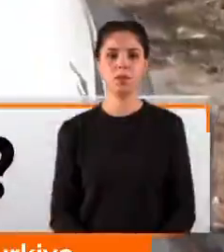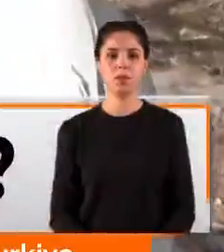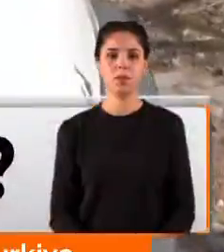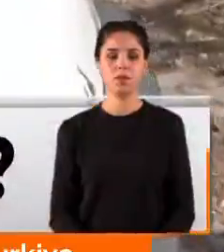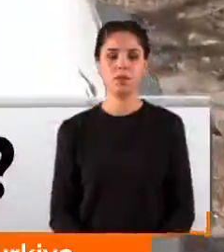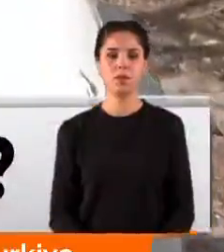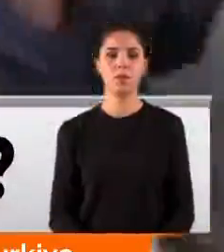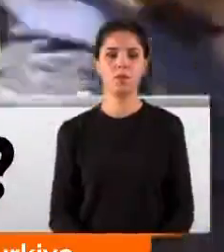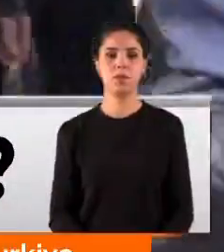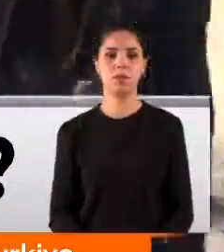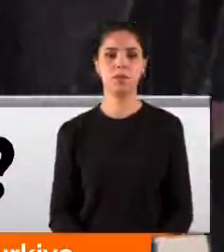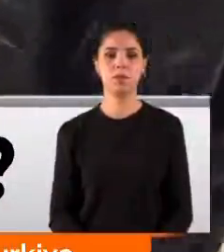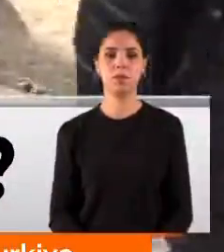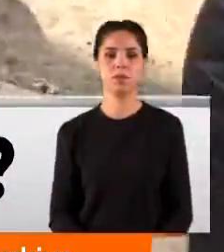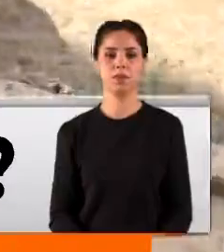Haneyi kuruttular.